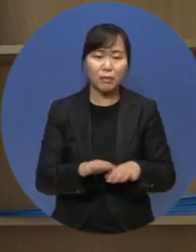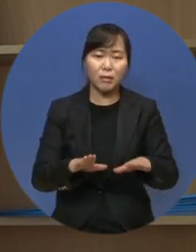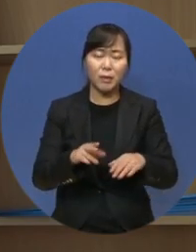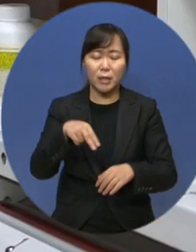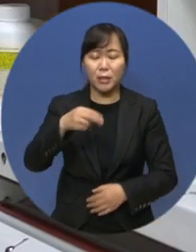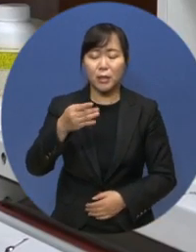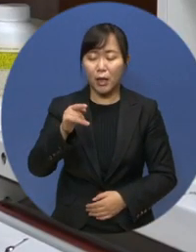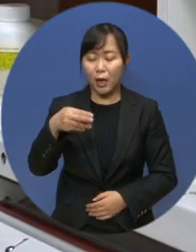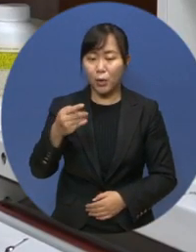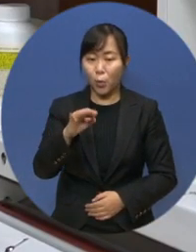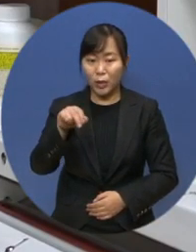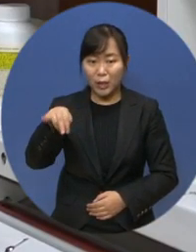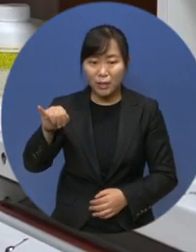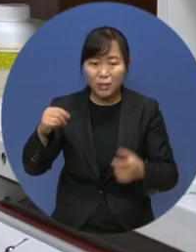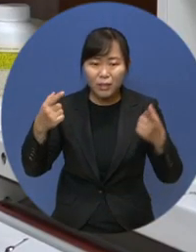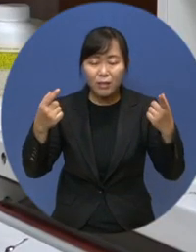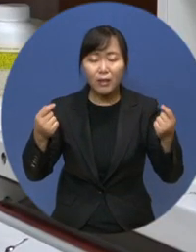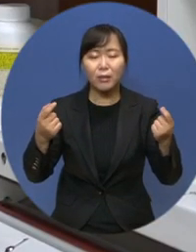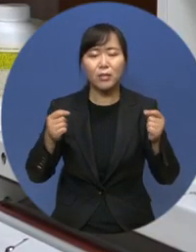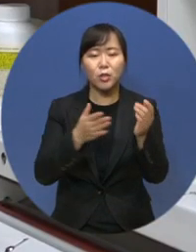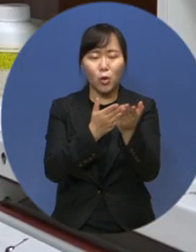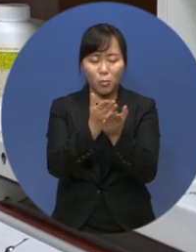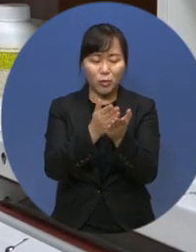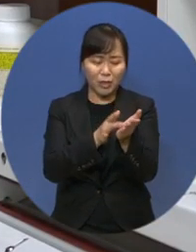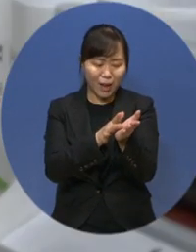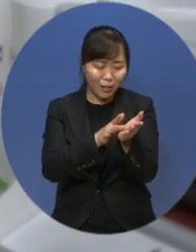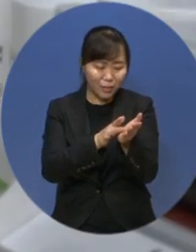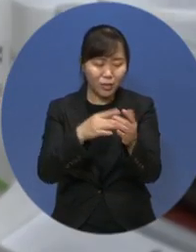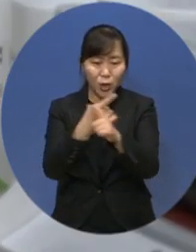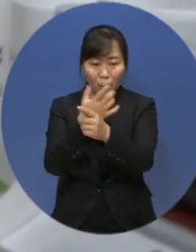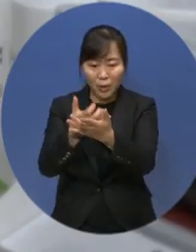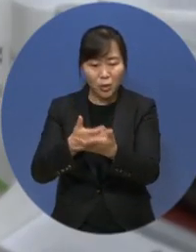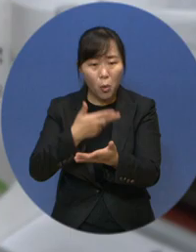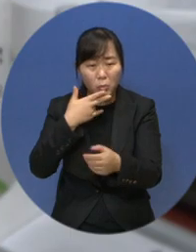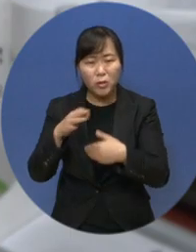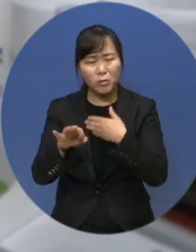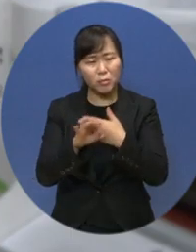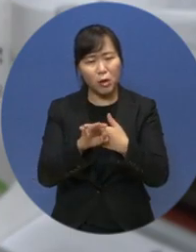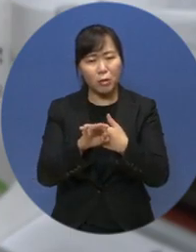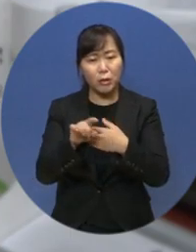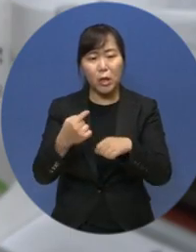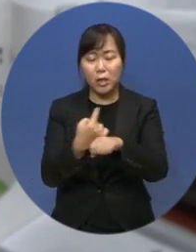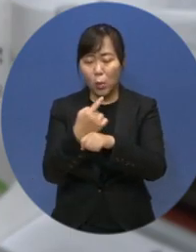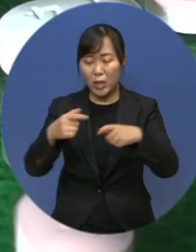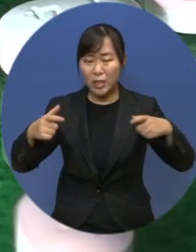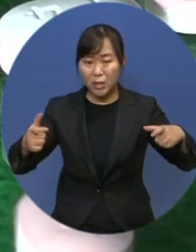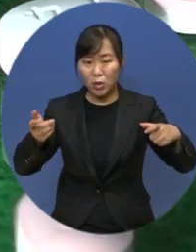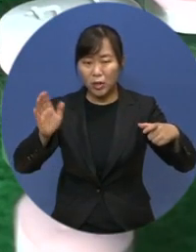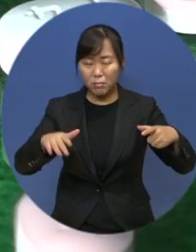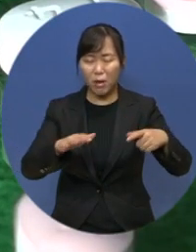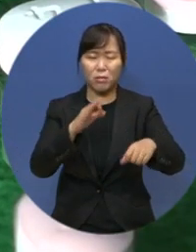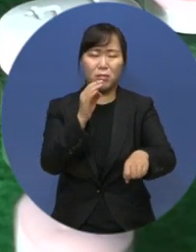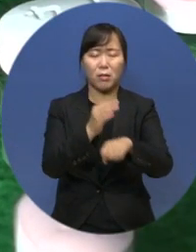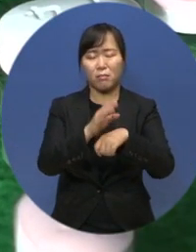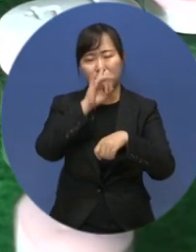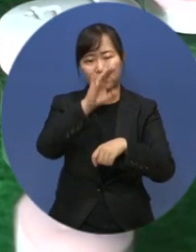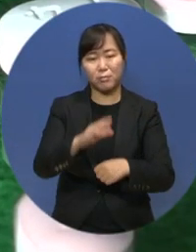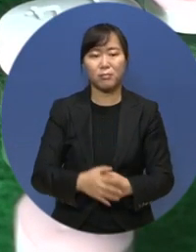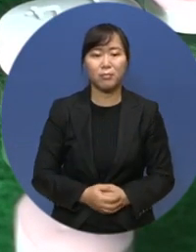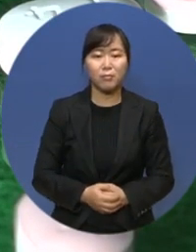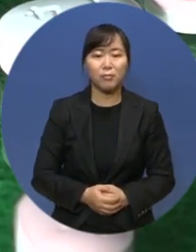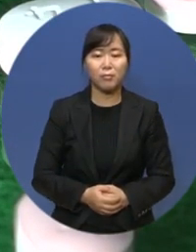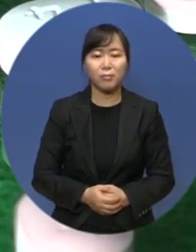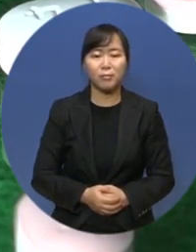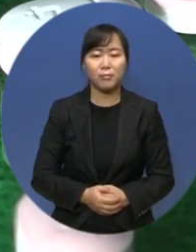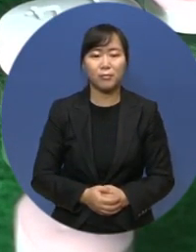스테로이드와 같은 전문의약품 은 처방전 없이는 의 약보다 걔 지역 약국 이라도 구입할 수 없습니다